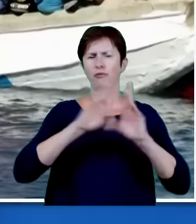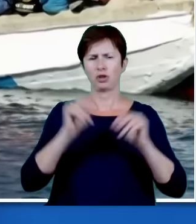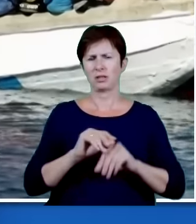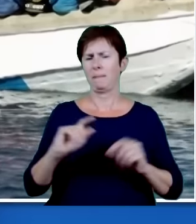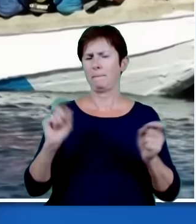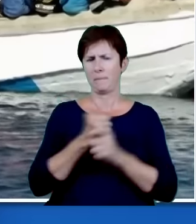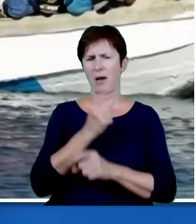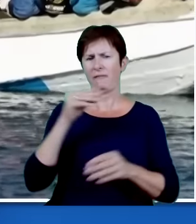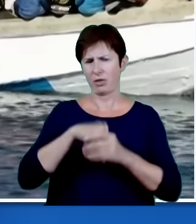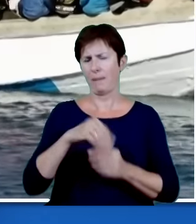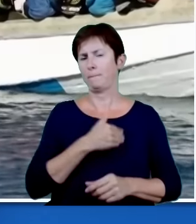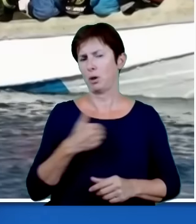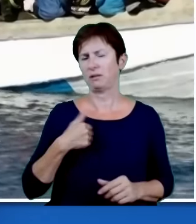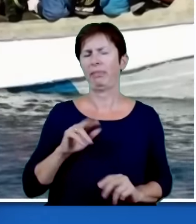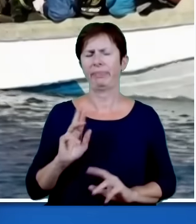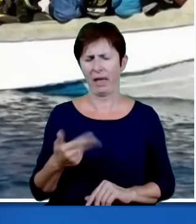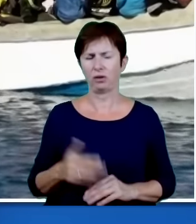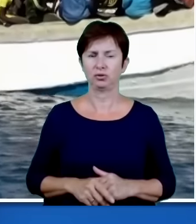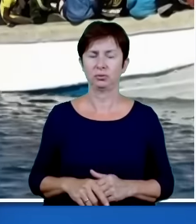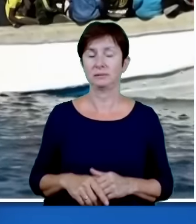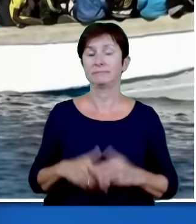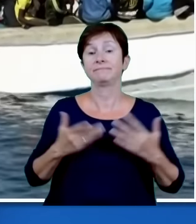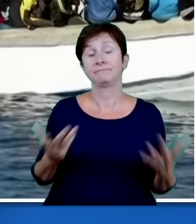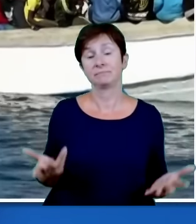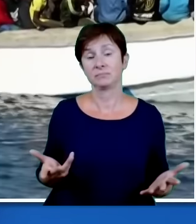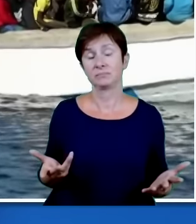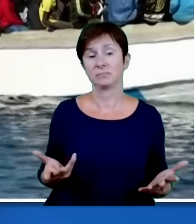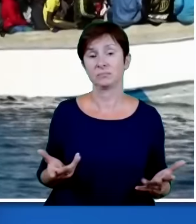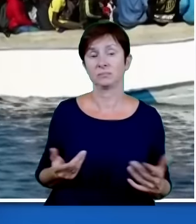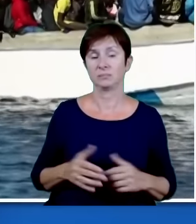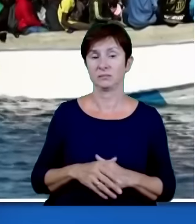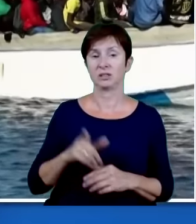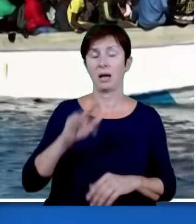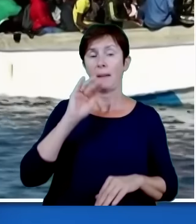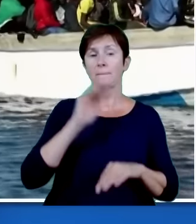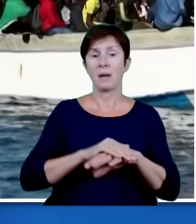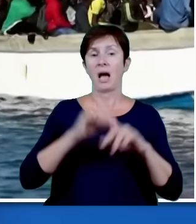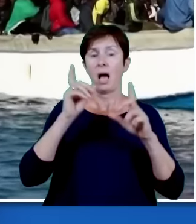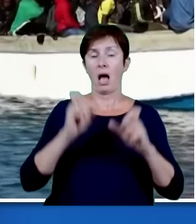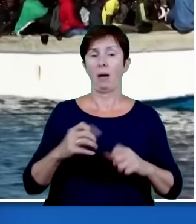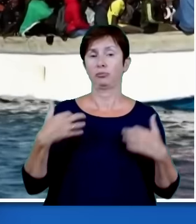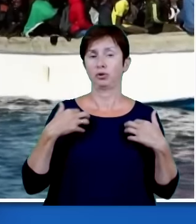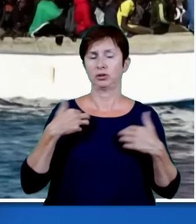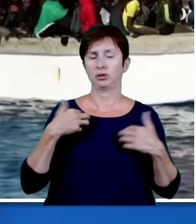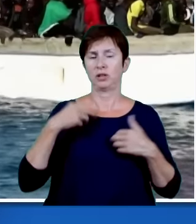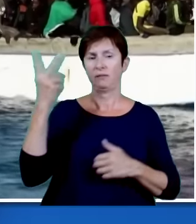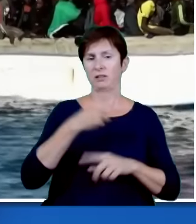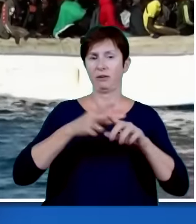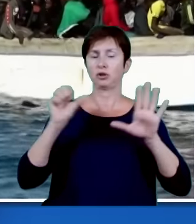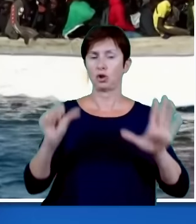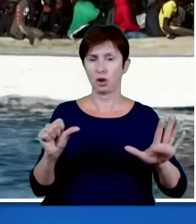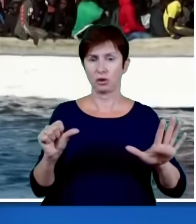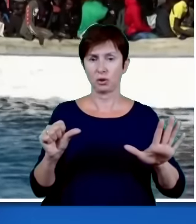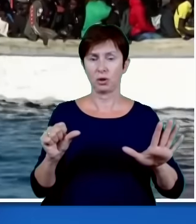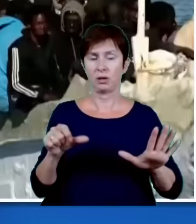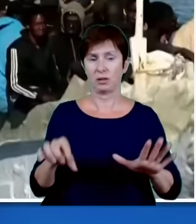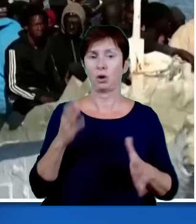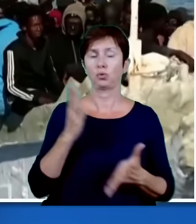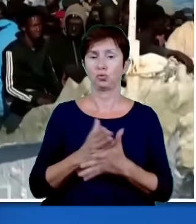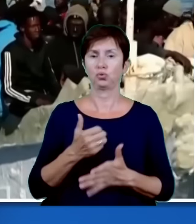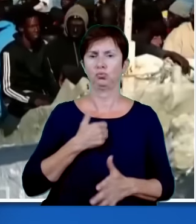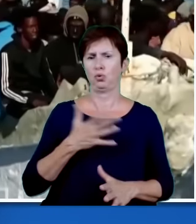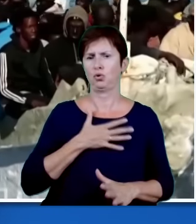Polskę niestety tak naprawdę chociaż on wejdzie w życie ten pakt wejdzie w życie w roku 2026 już odczuwamy